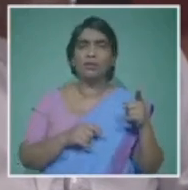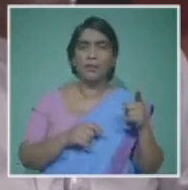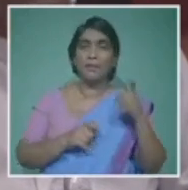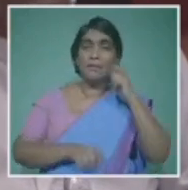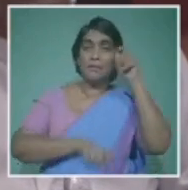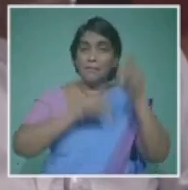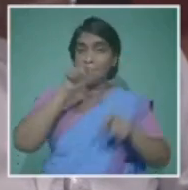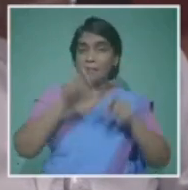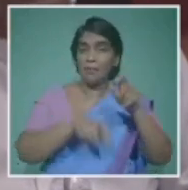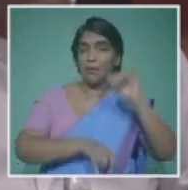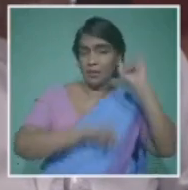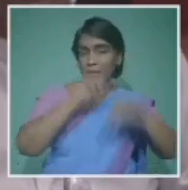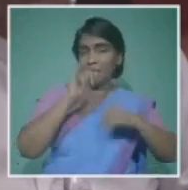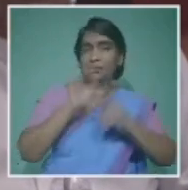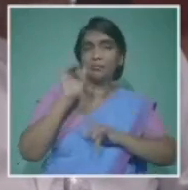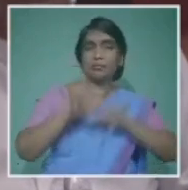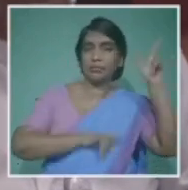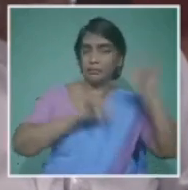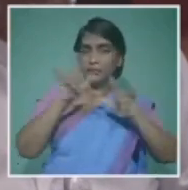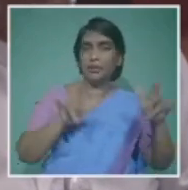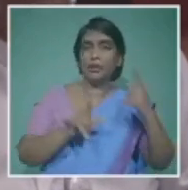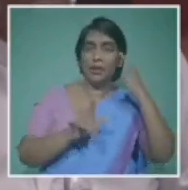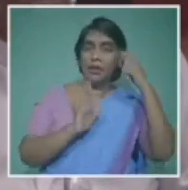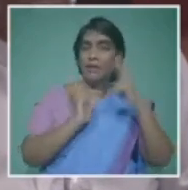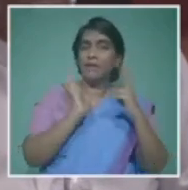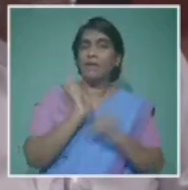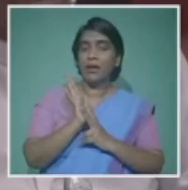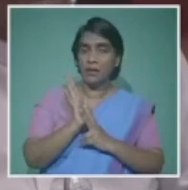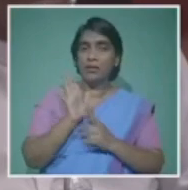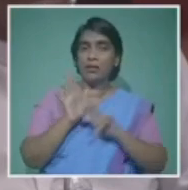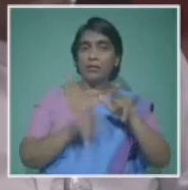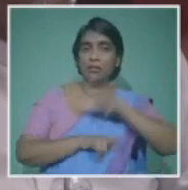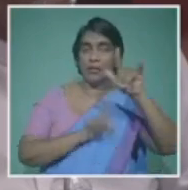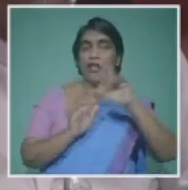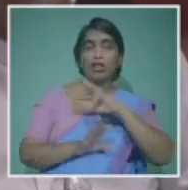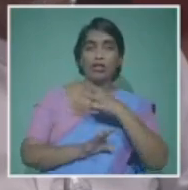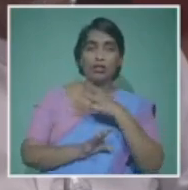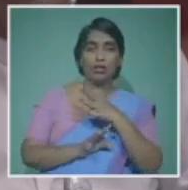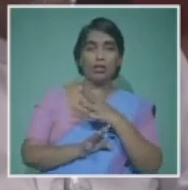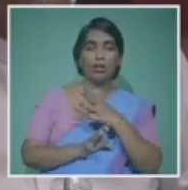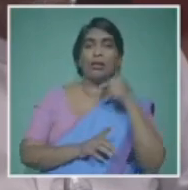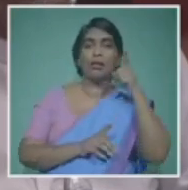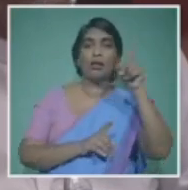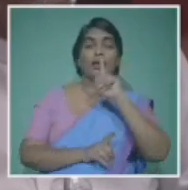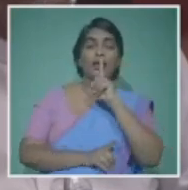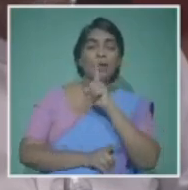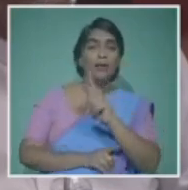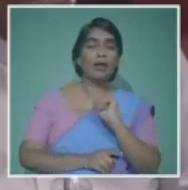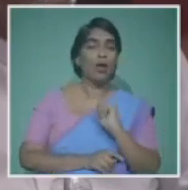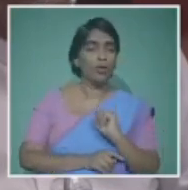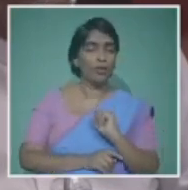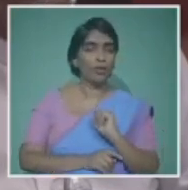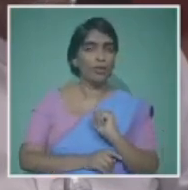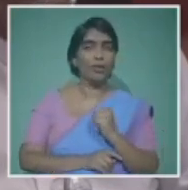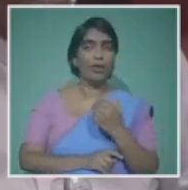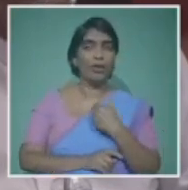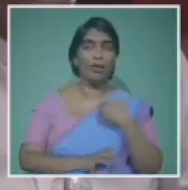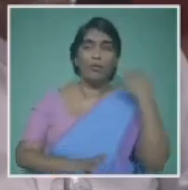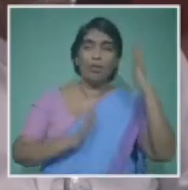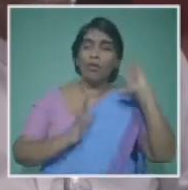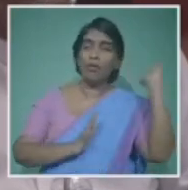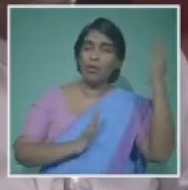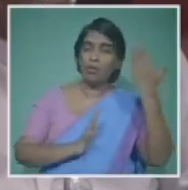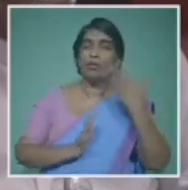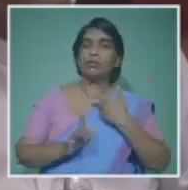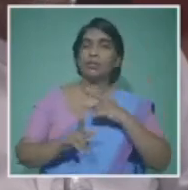Purwesia dalan ada. Dengar Vietnam ada gilirin apa tuzi ya kider. Muka dekol lagi ni. Apa yang loko orang dah